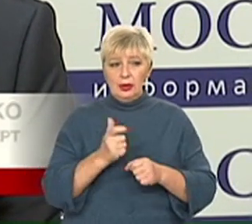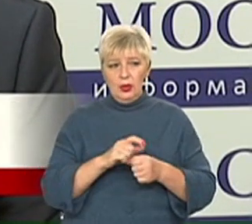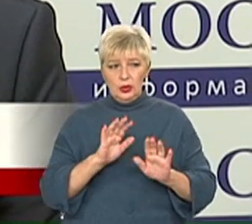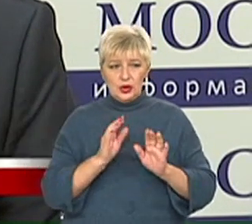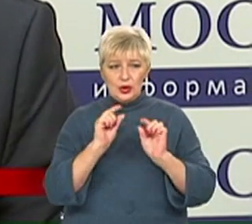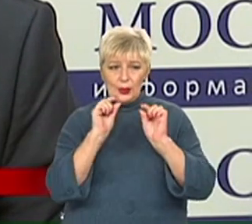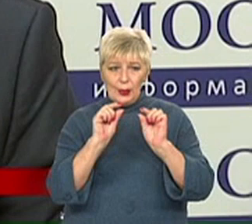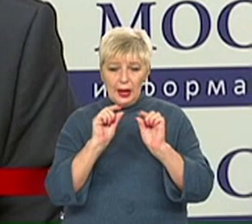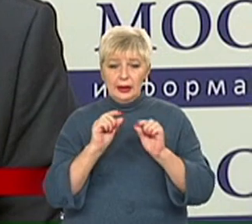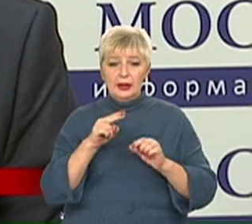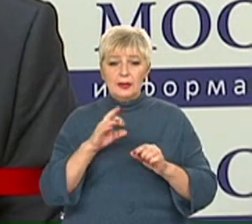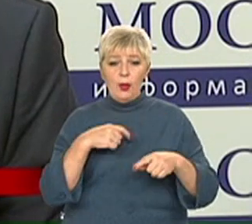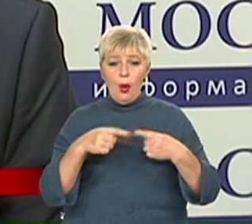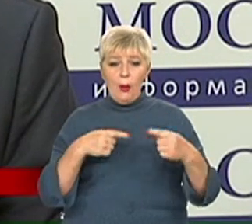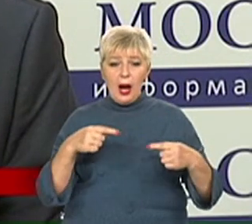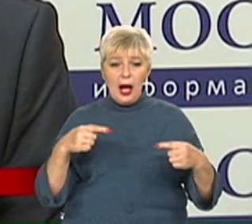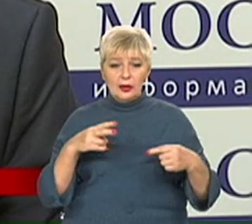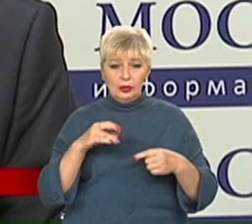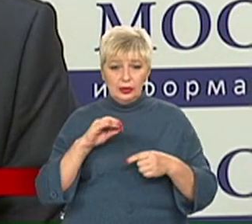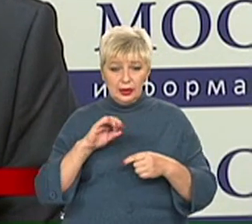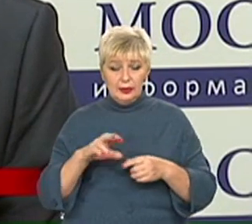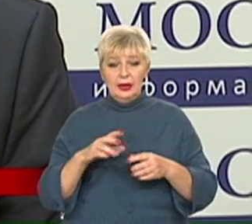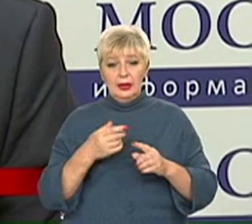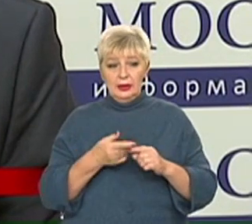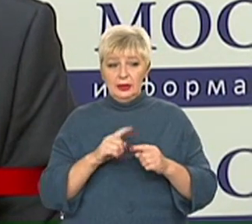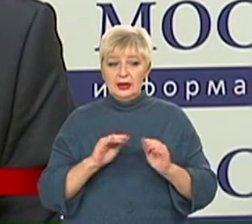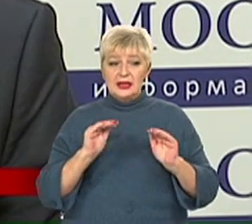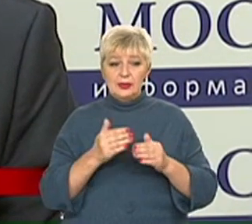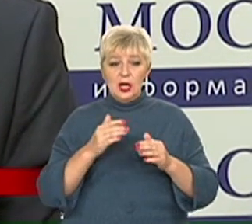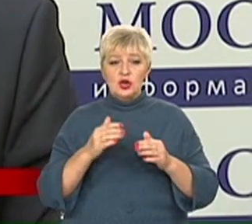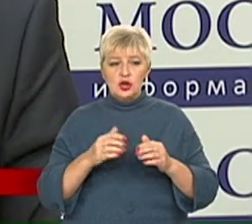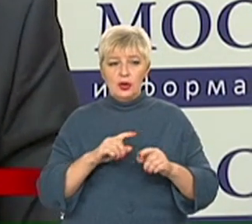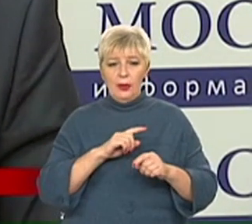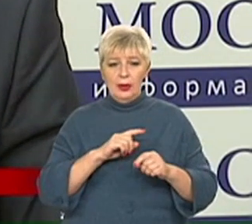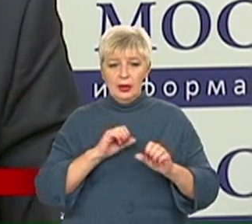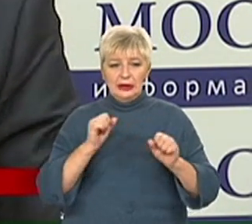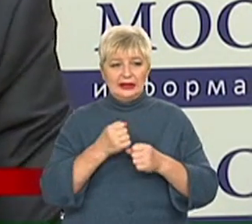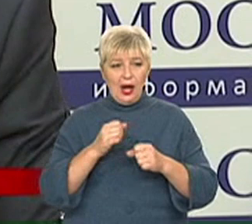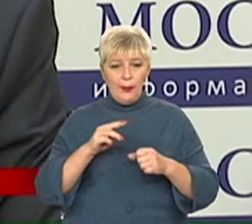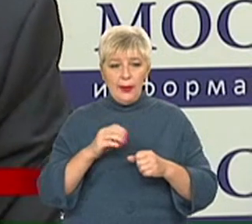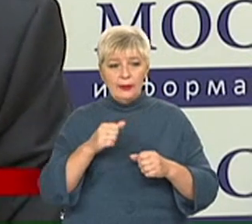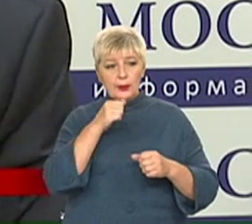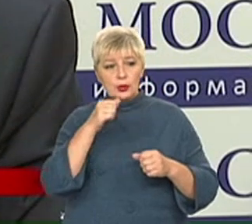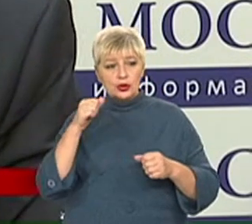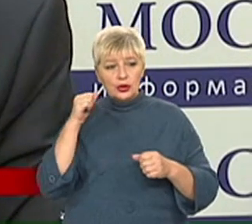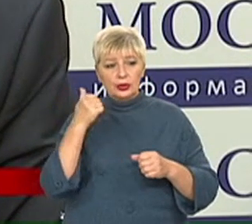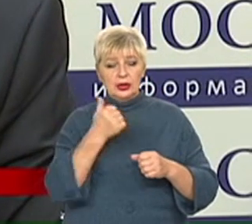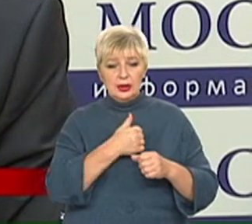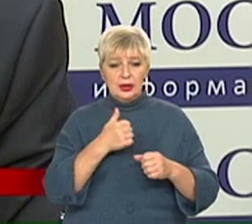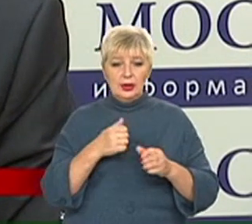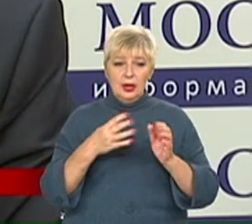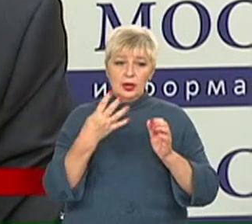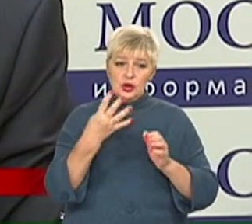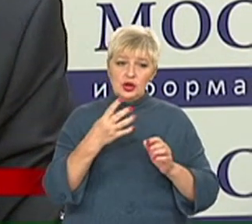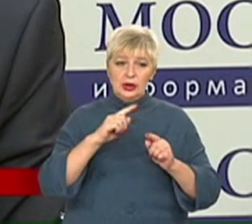очень незначительный по макаронам, но это с меньшим темпом, чем на прошлой неделе. Прошлой неделе макаронные добавили